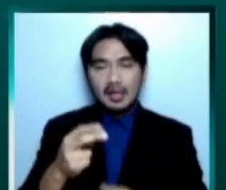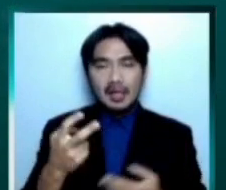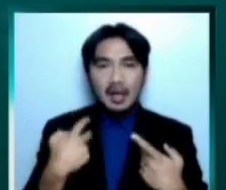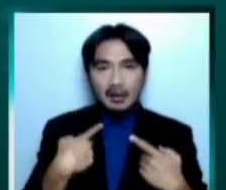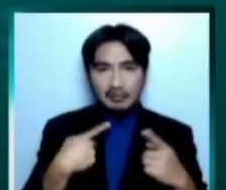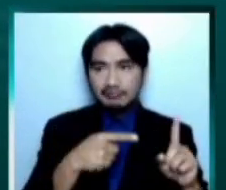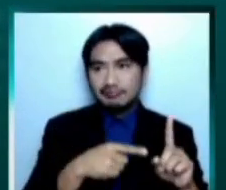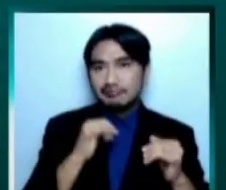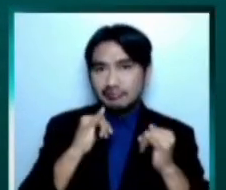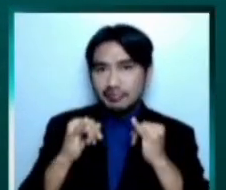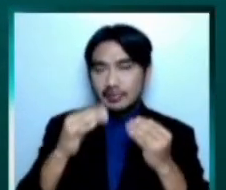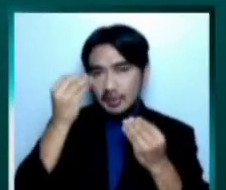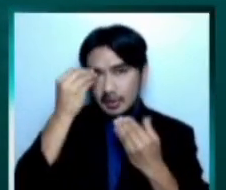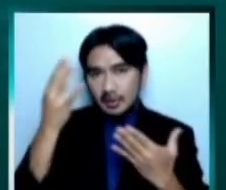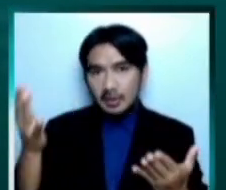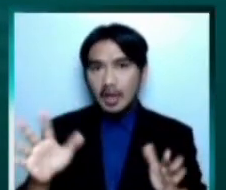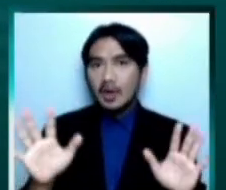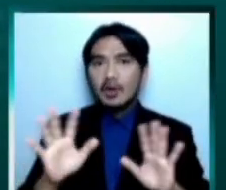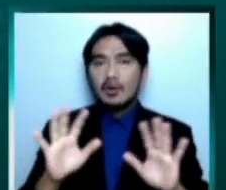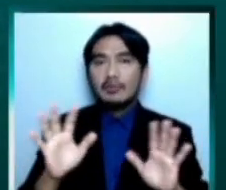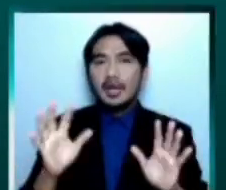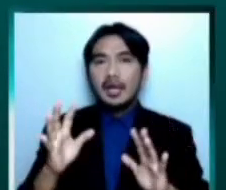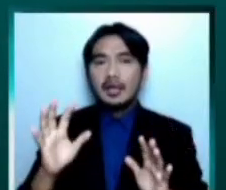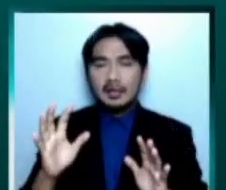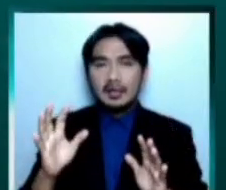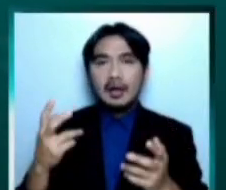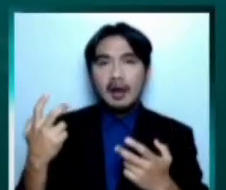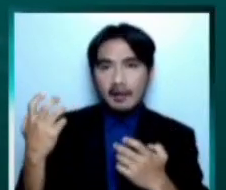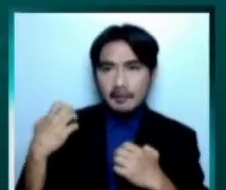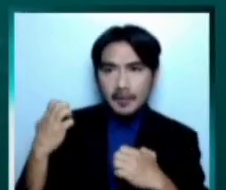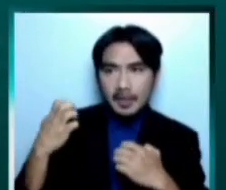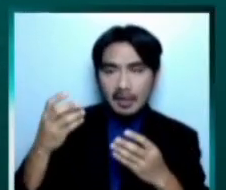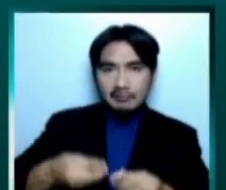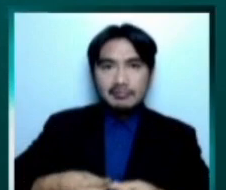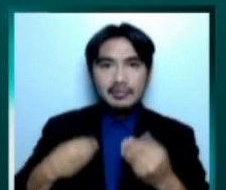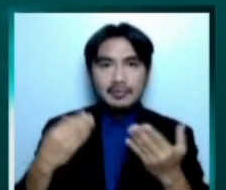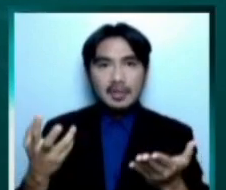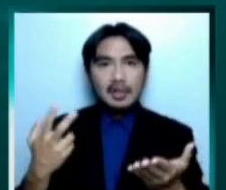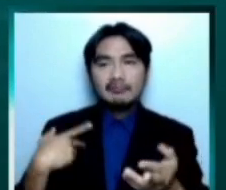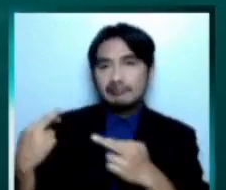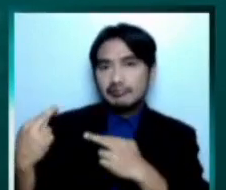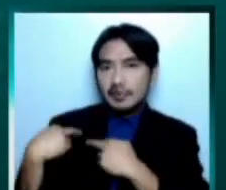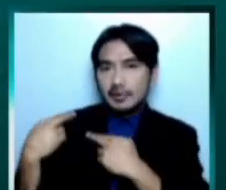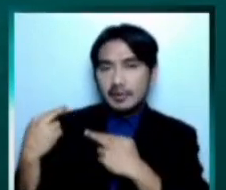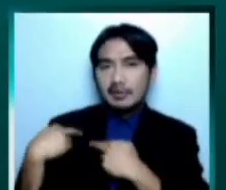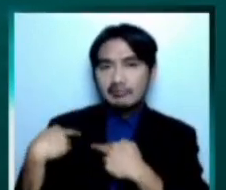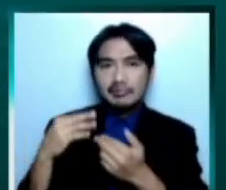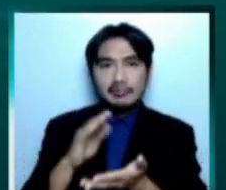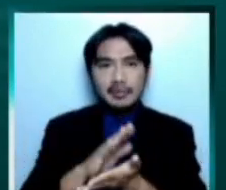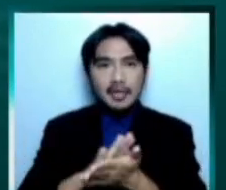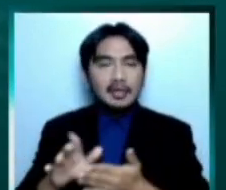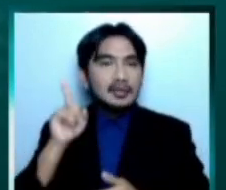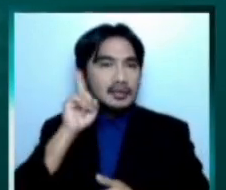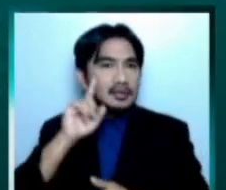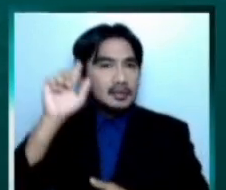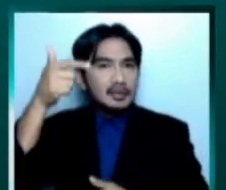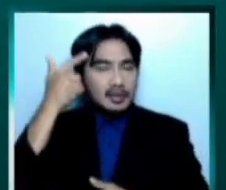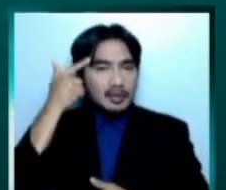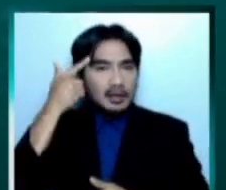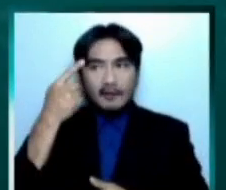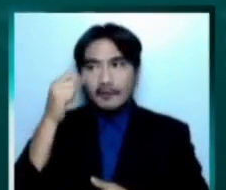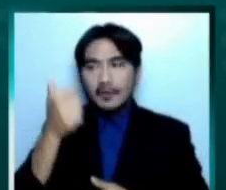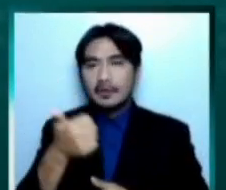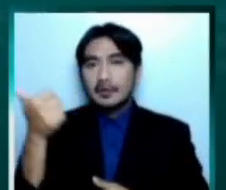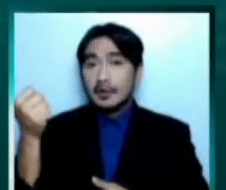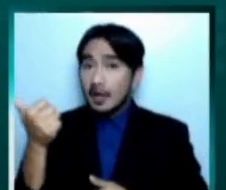hindi dapat umasa ang mga Pilipino na magkakaroon ng accountability at maayos na gobyerno mula sa mga kandidatong hindi